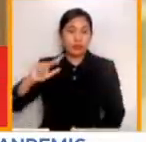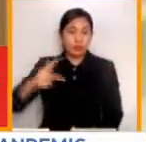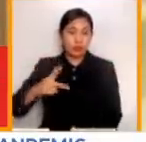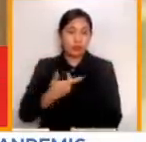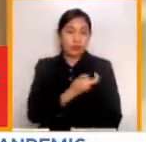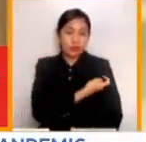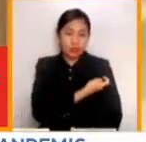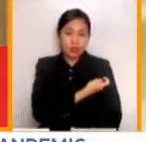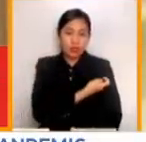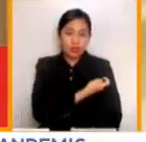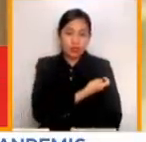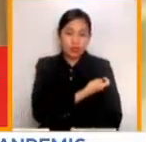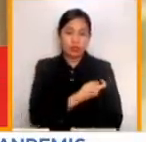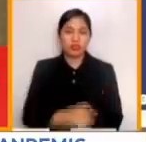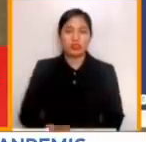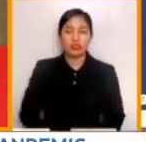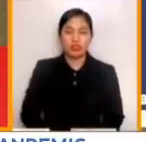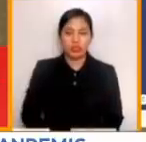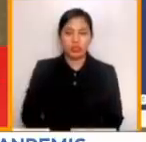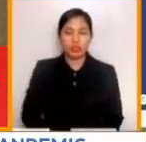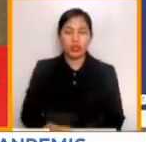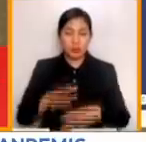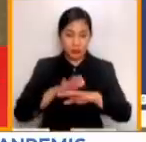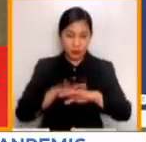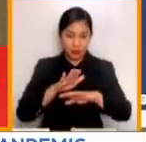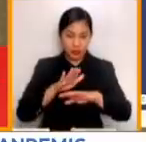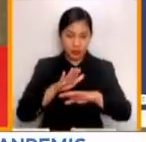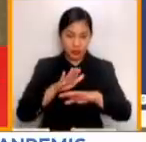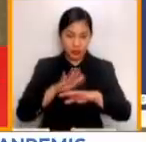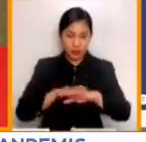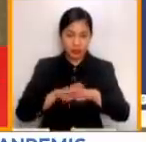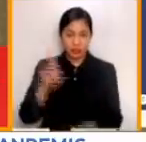makatiyak na ligtas sila sa COVID-19. Tama na yung